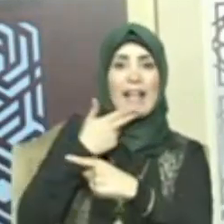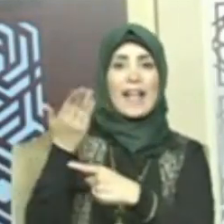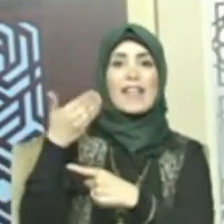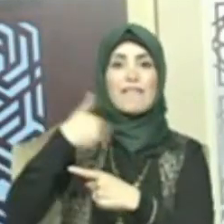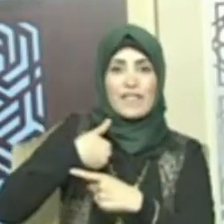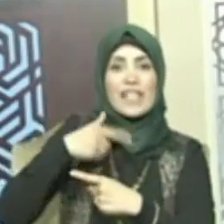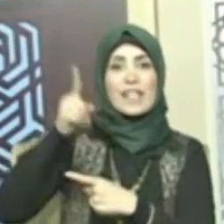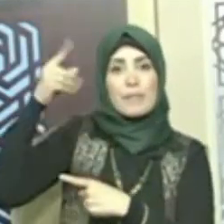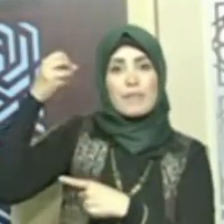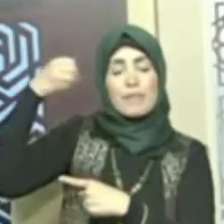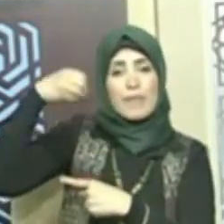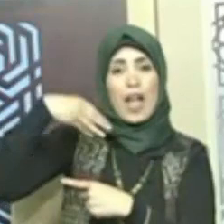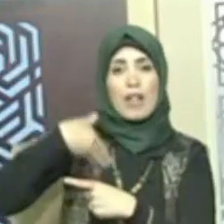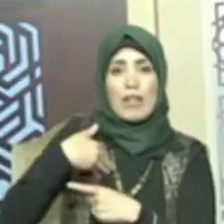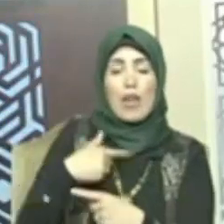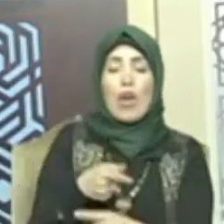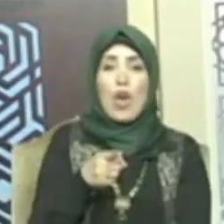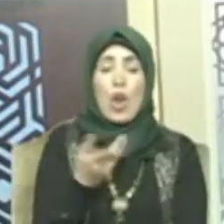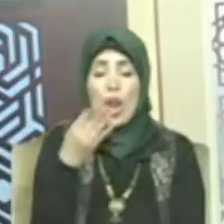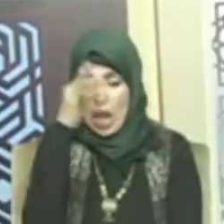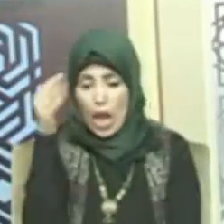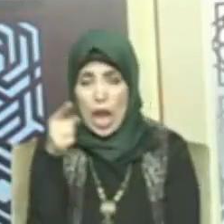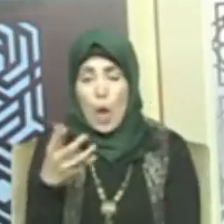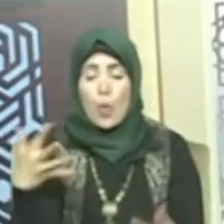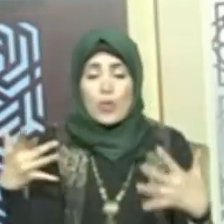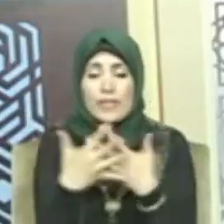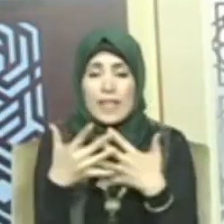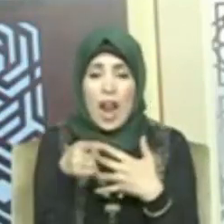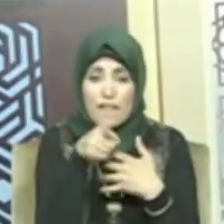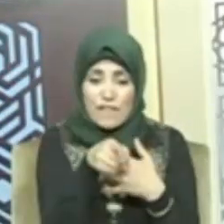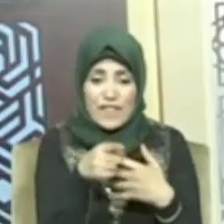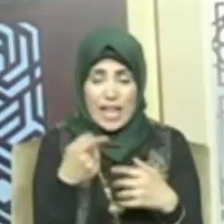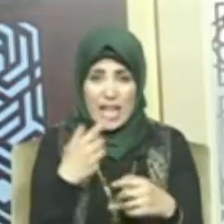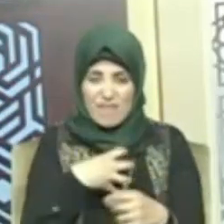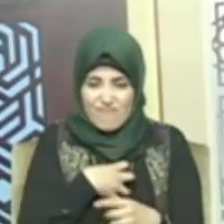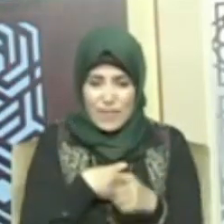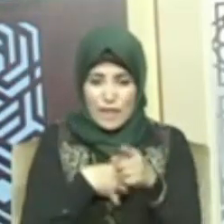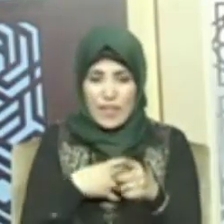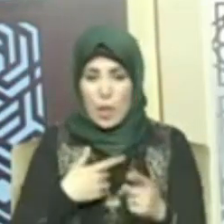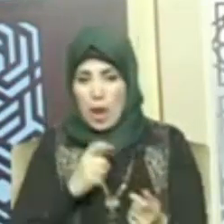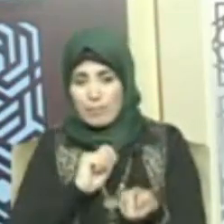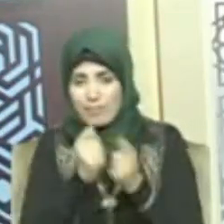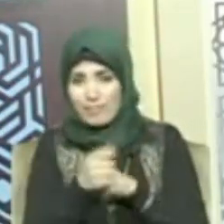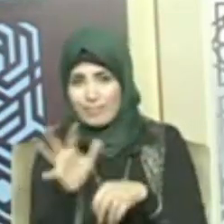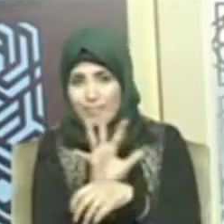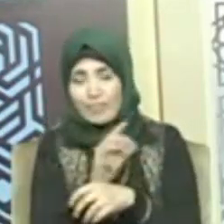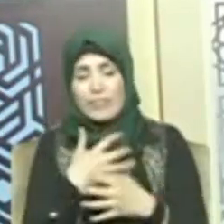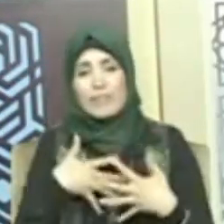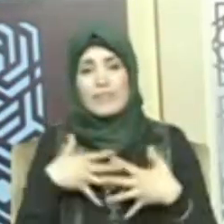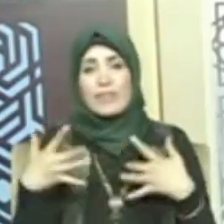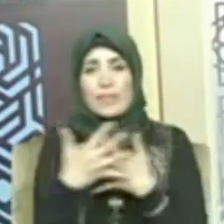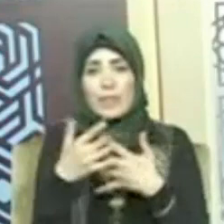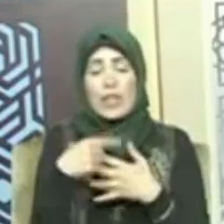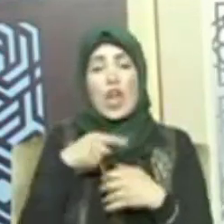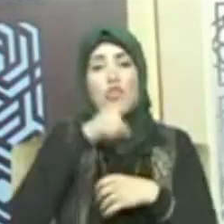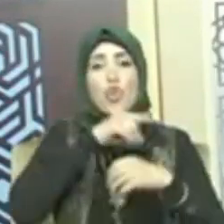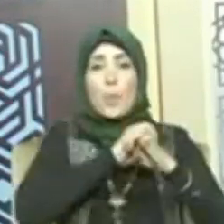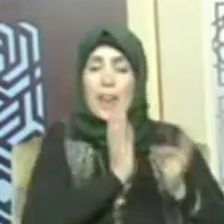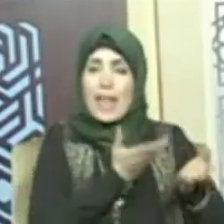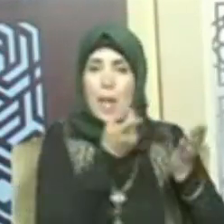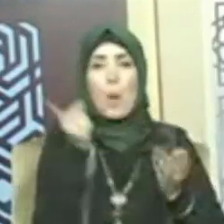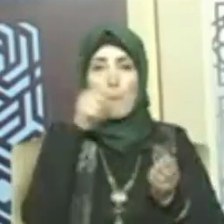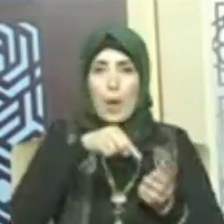على الله عز وجل أن يرضيه يوم القيامة. أيها الناس أطعموا